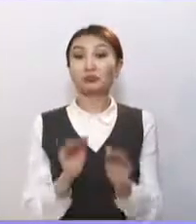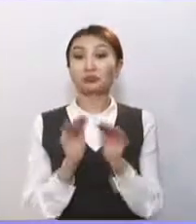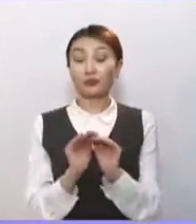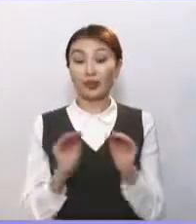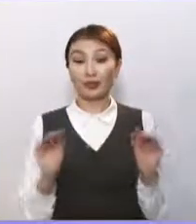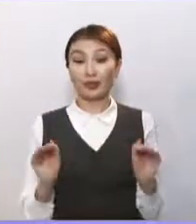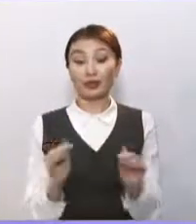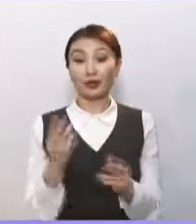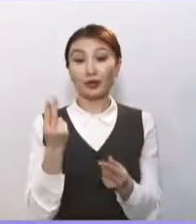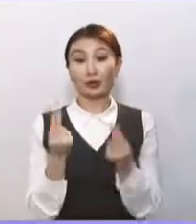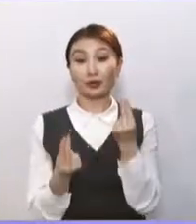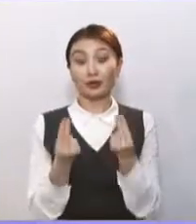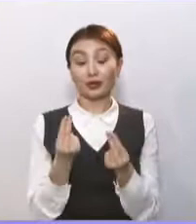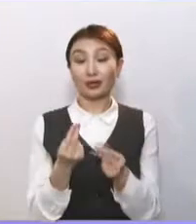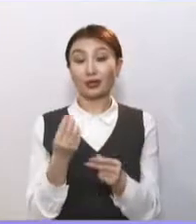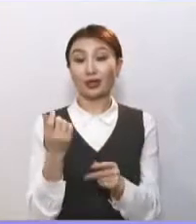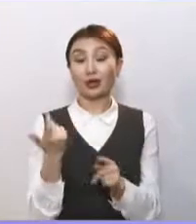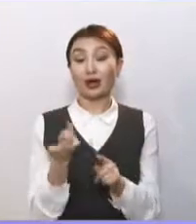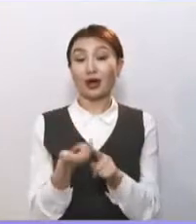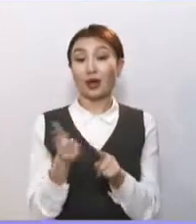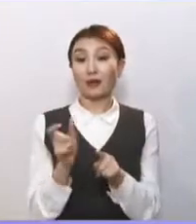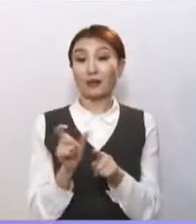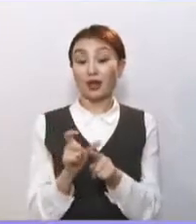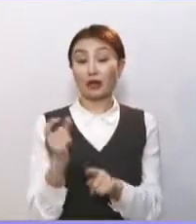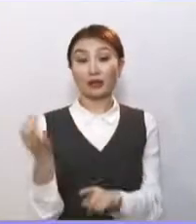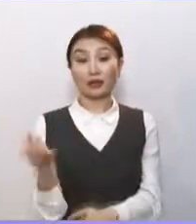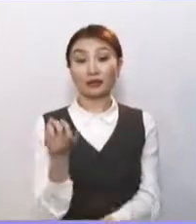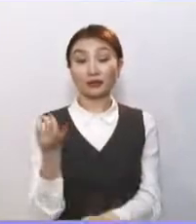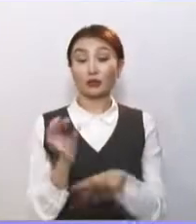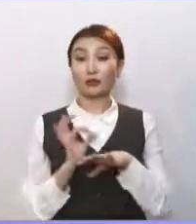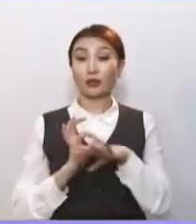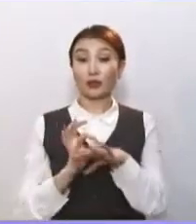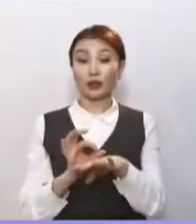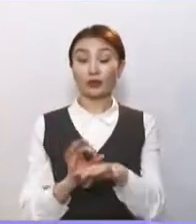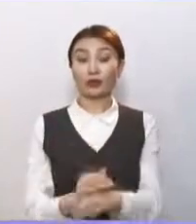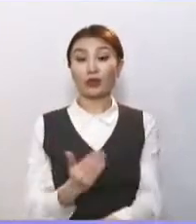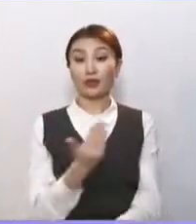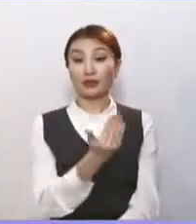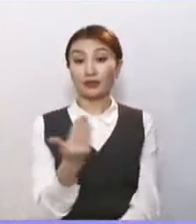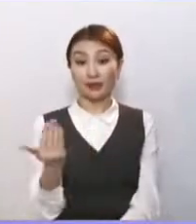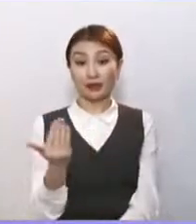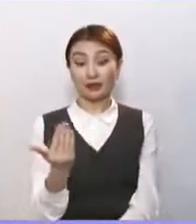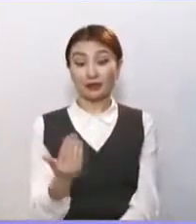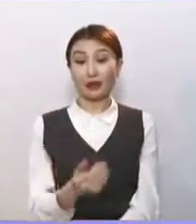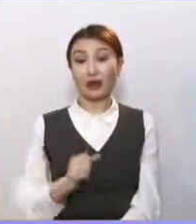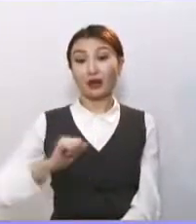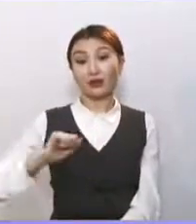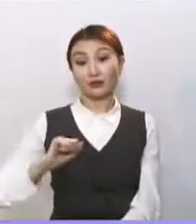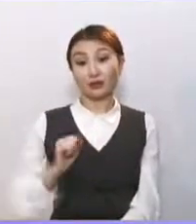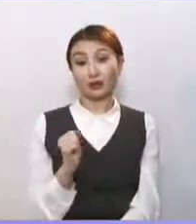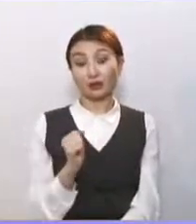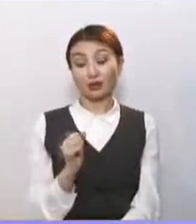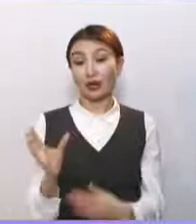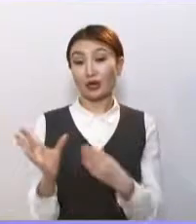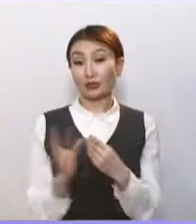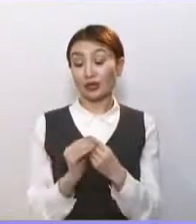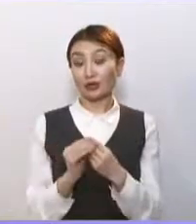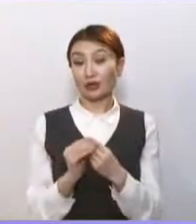Балдар, оюндары абдан кызыктуу өтөт экен. Силер да досторуңар